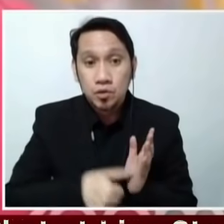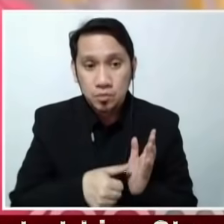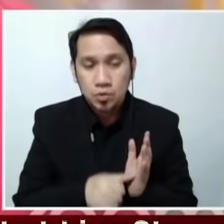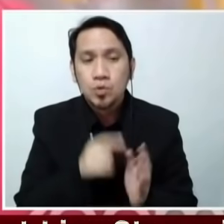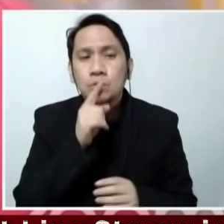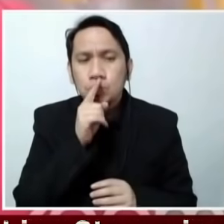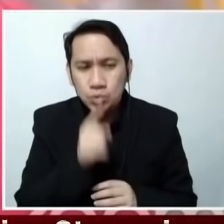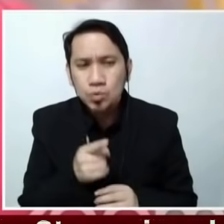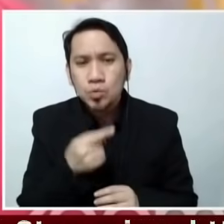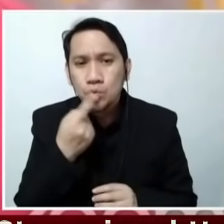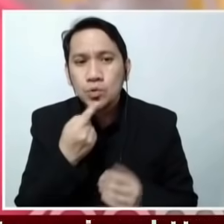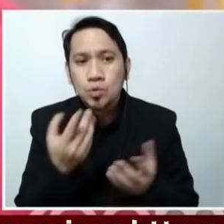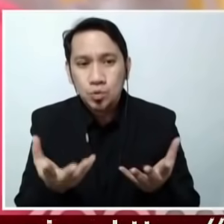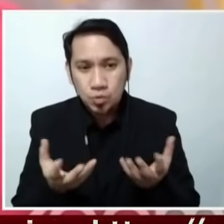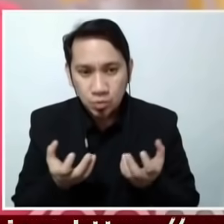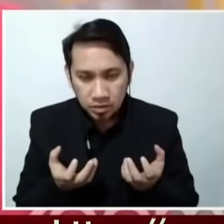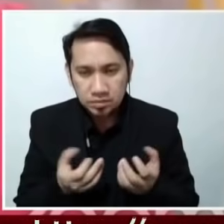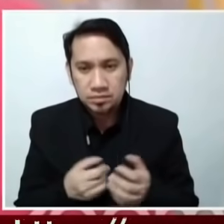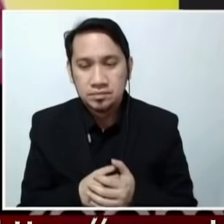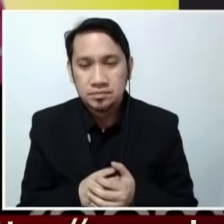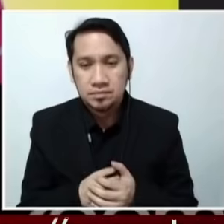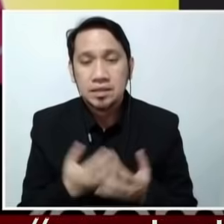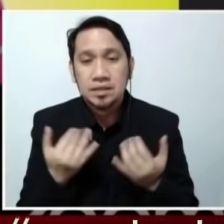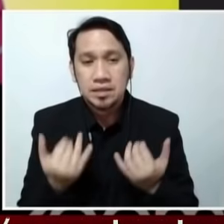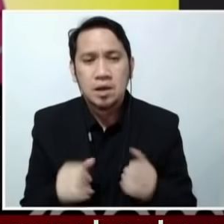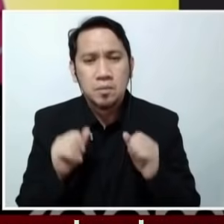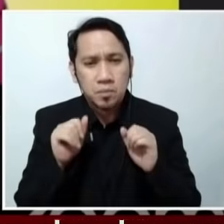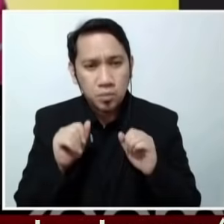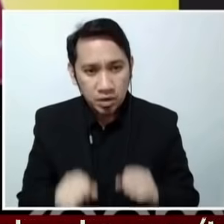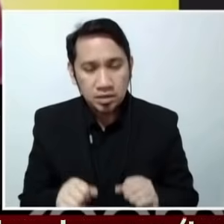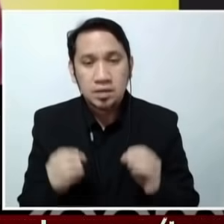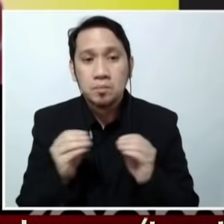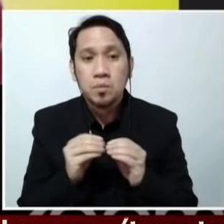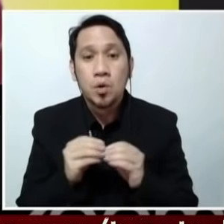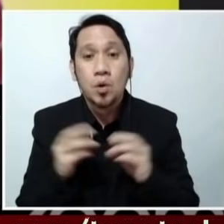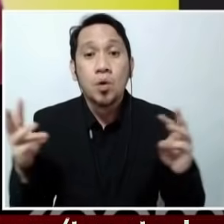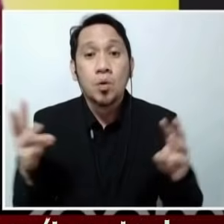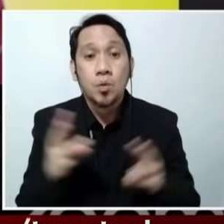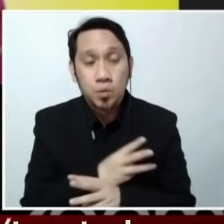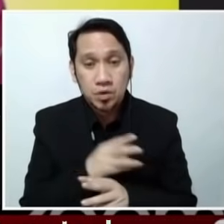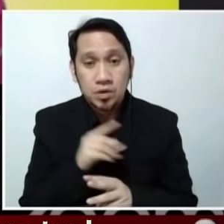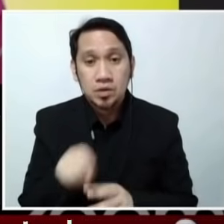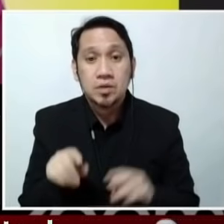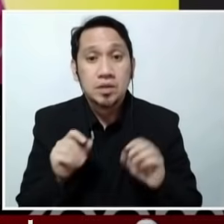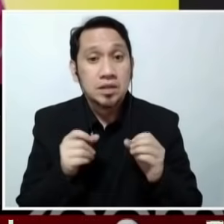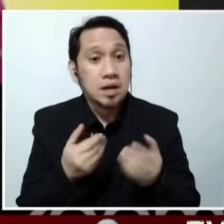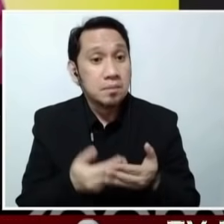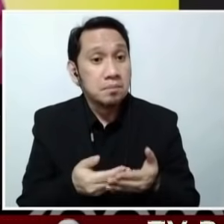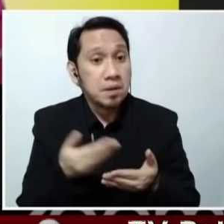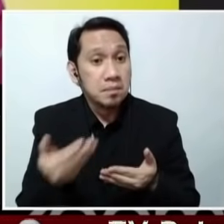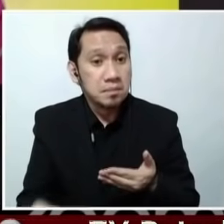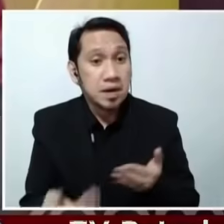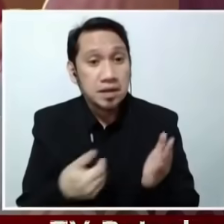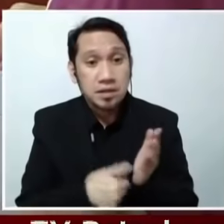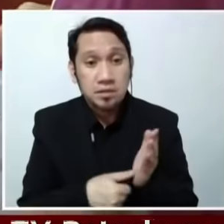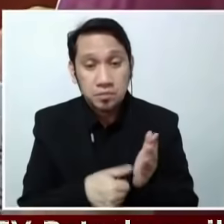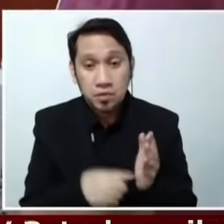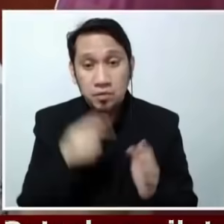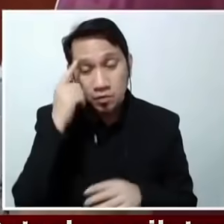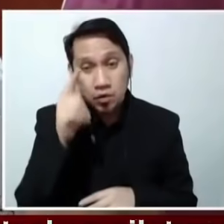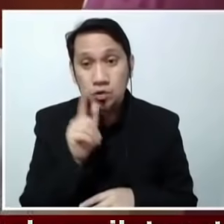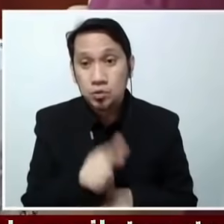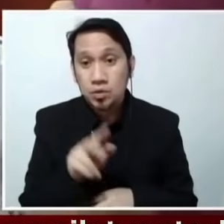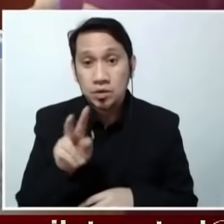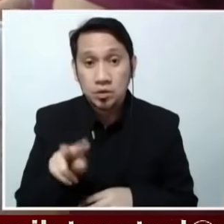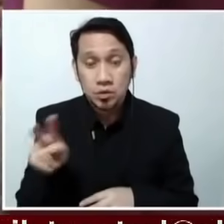mo. Dagdag ni Robredo, posibleng mas lumala pa ang pamimili ng boto sa halalan 2022